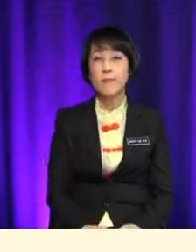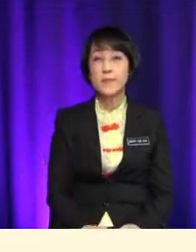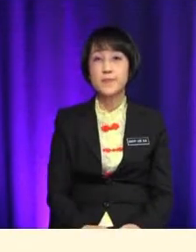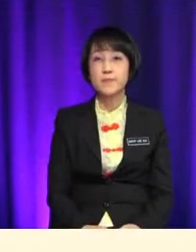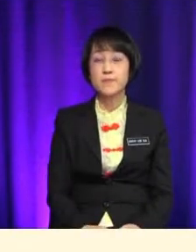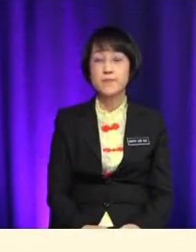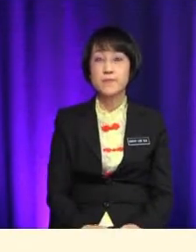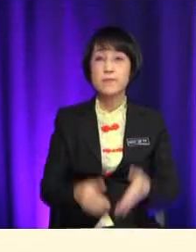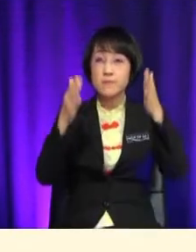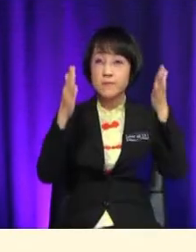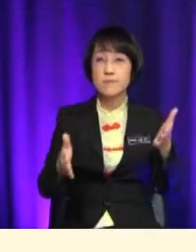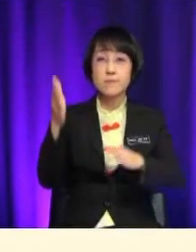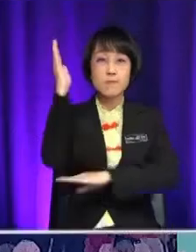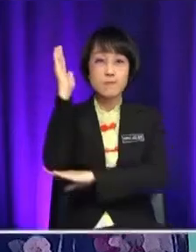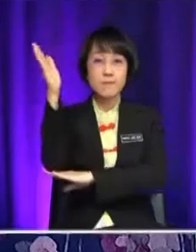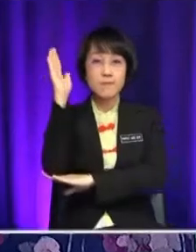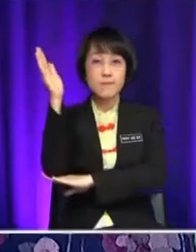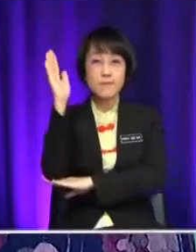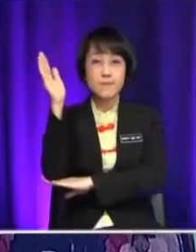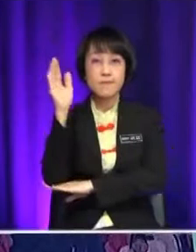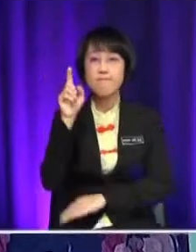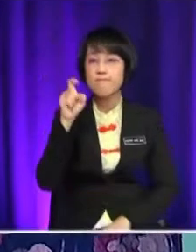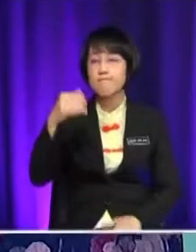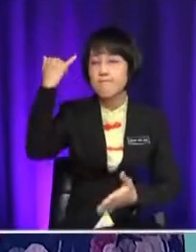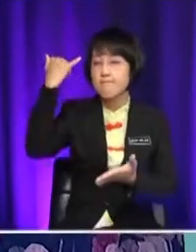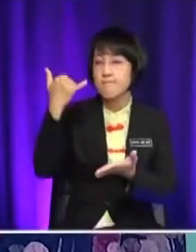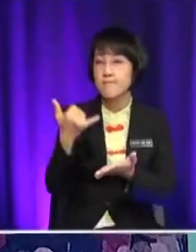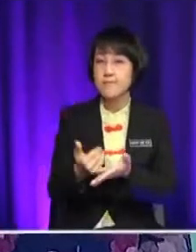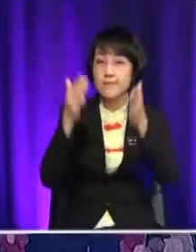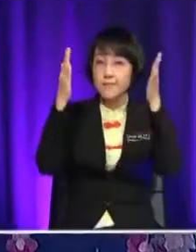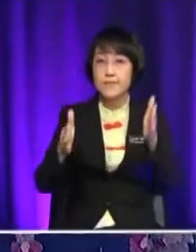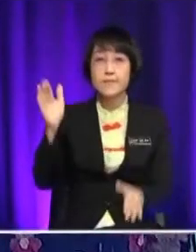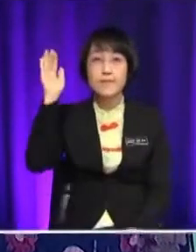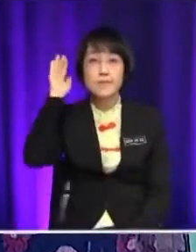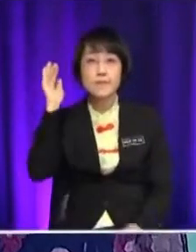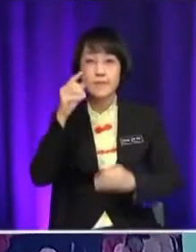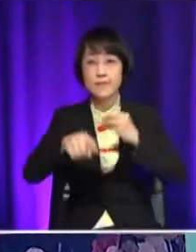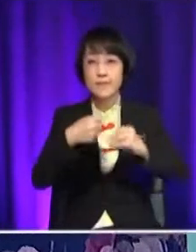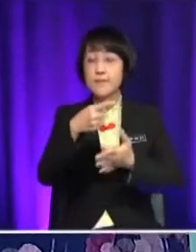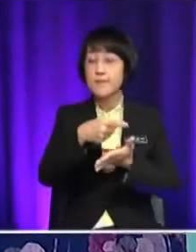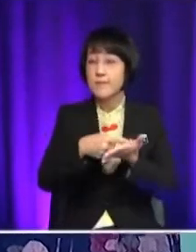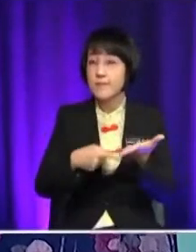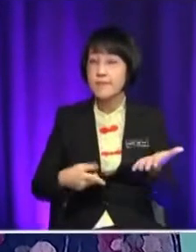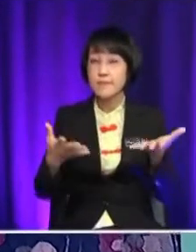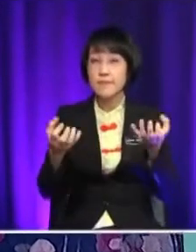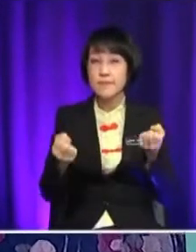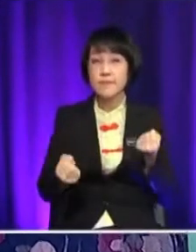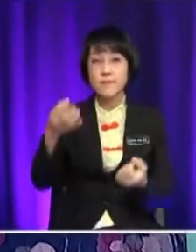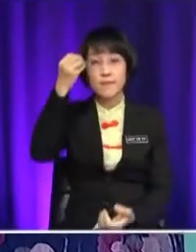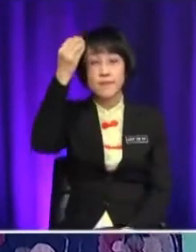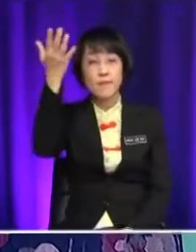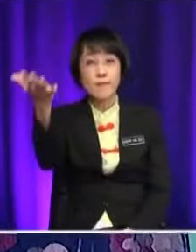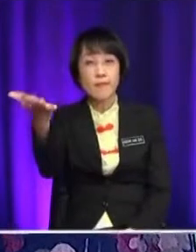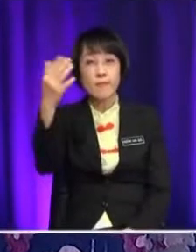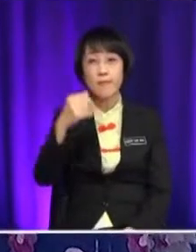pensyarahlah kita sebut, ya, orang yang menyampaikan syarahan ni dia perlu yakinkan pendengar tentang apa yang ingin disampaikan.